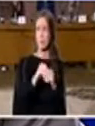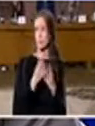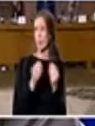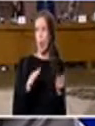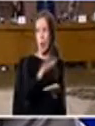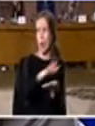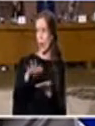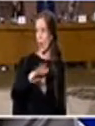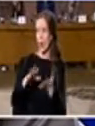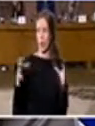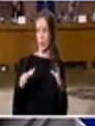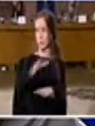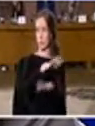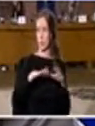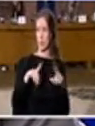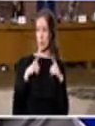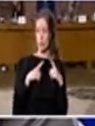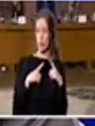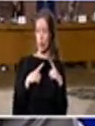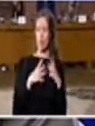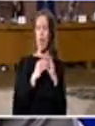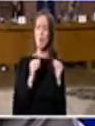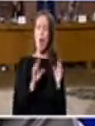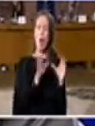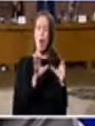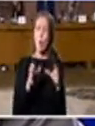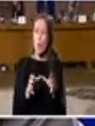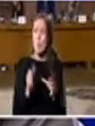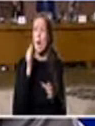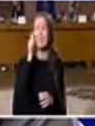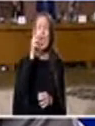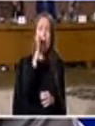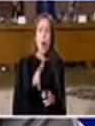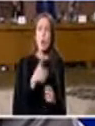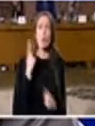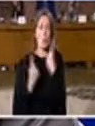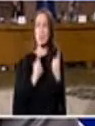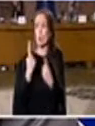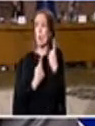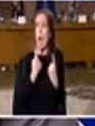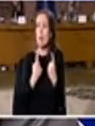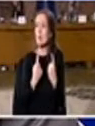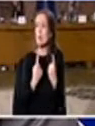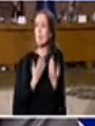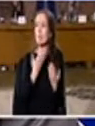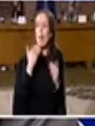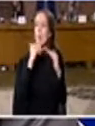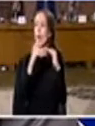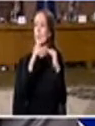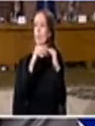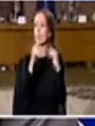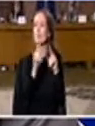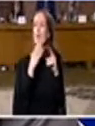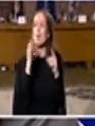segmentima društvenog života. Puno ranjivih grupa svakodnevno se nalazi u situacijama u kojima nemaju jednak pristup